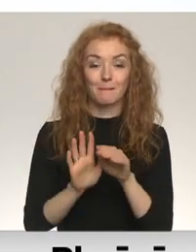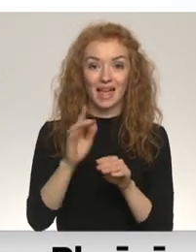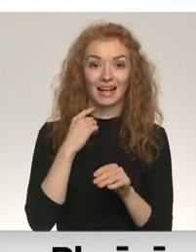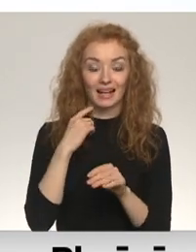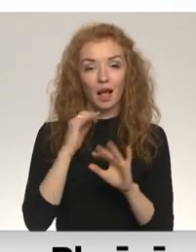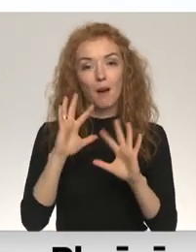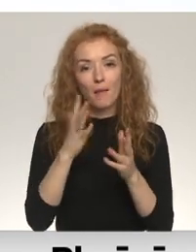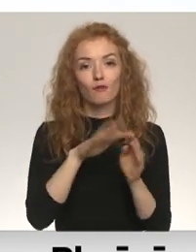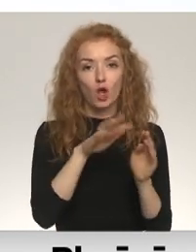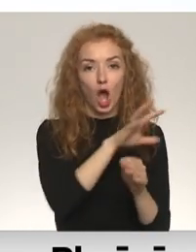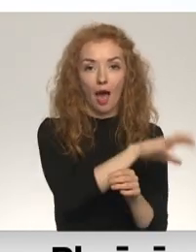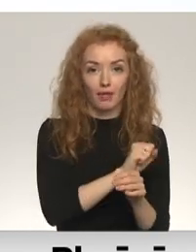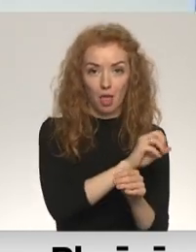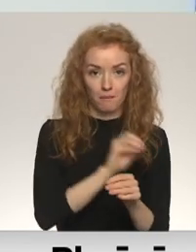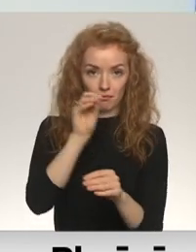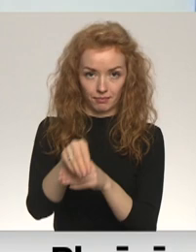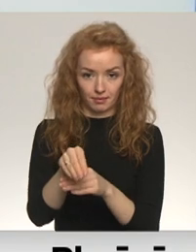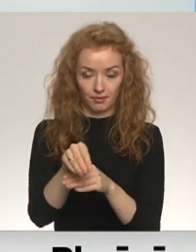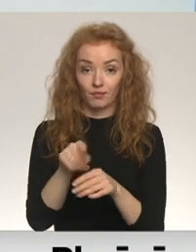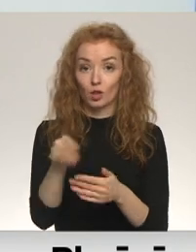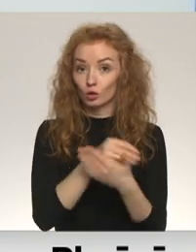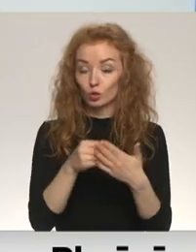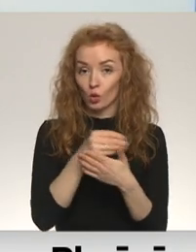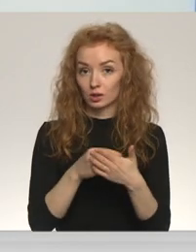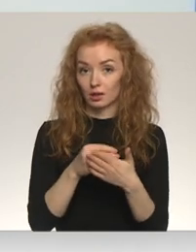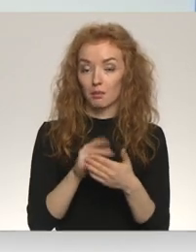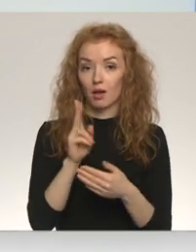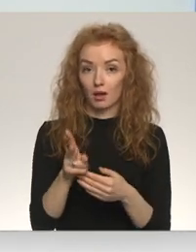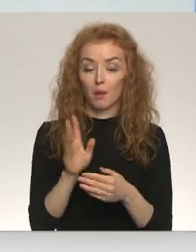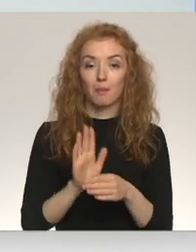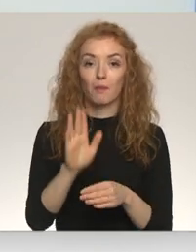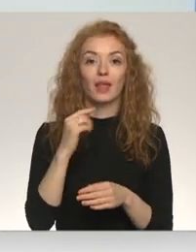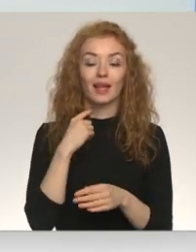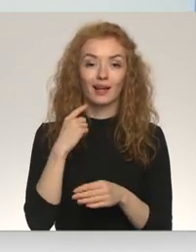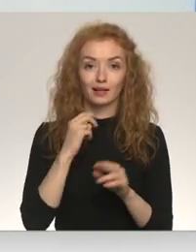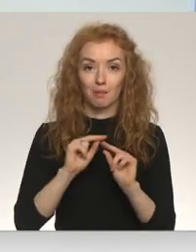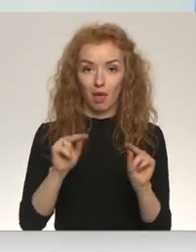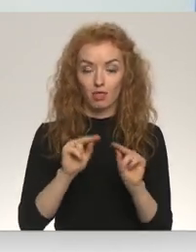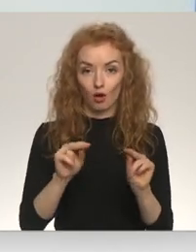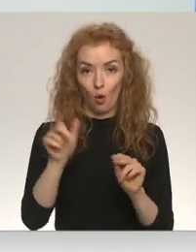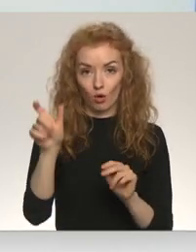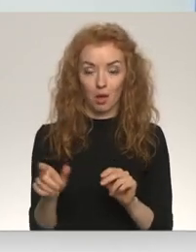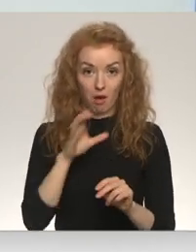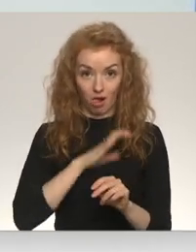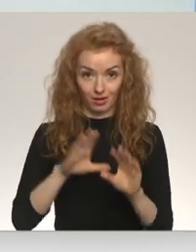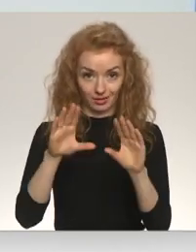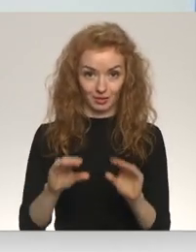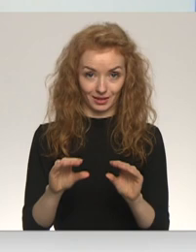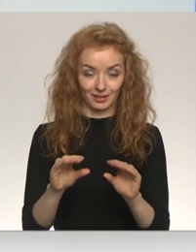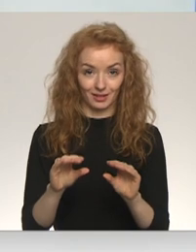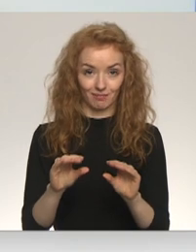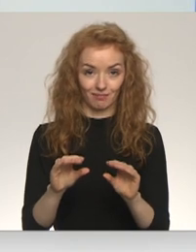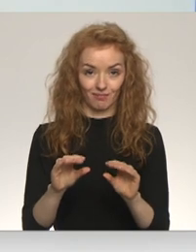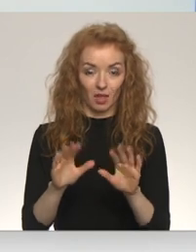nedaudz pielikt, pierīgai nedaudz atņemt. Tas nozīmē, ja, ka pierīgas pedagogiem algas samazināsies.